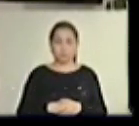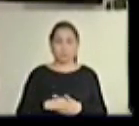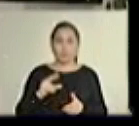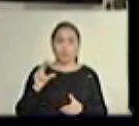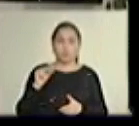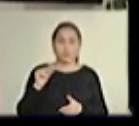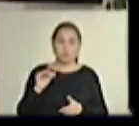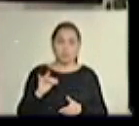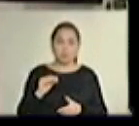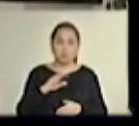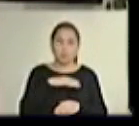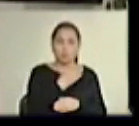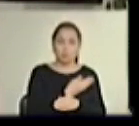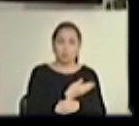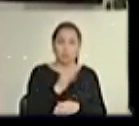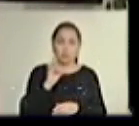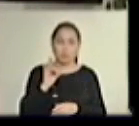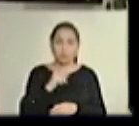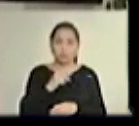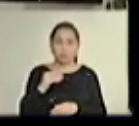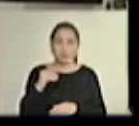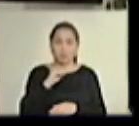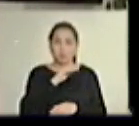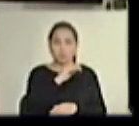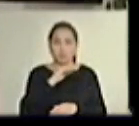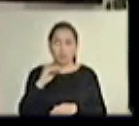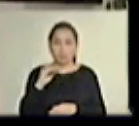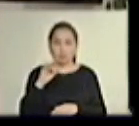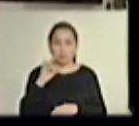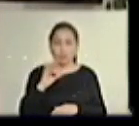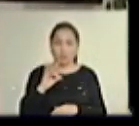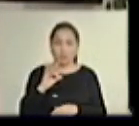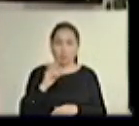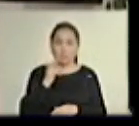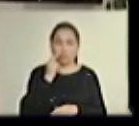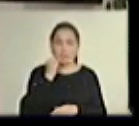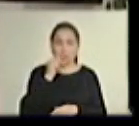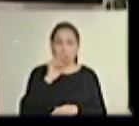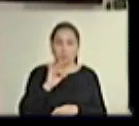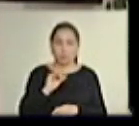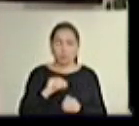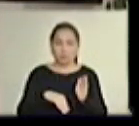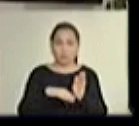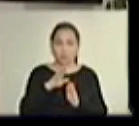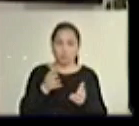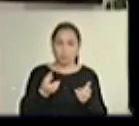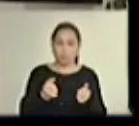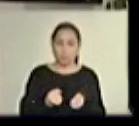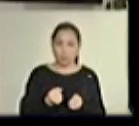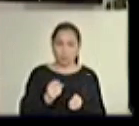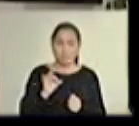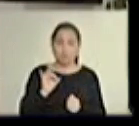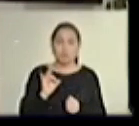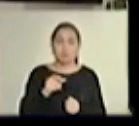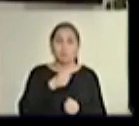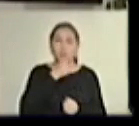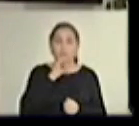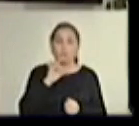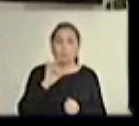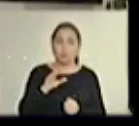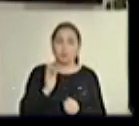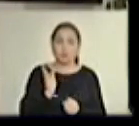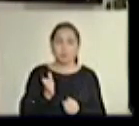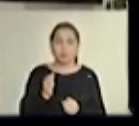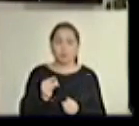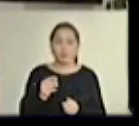Chig'iriq kuchdan R taqsim kichkina R marta yutuq beradi. Ya'ni e'tibor bering, katta R qancha katta bo'lsa,